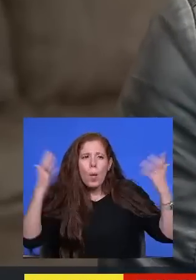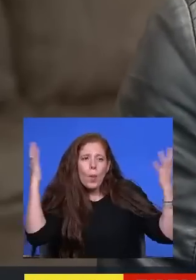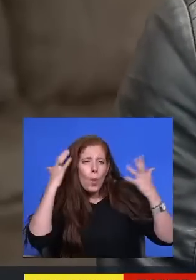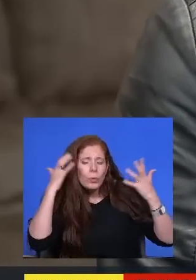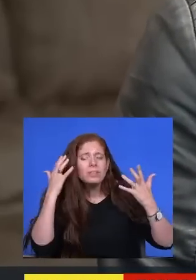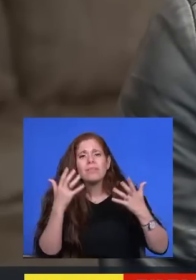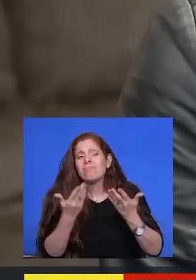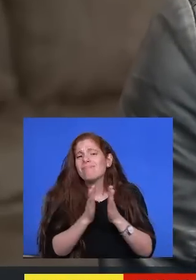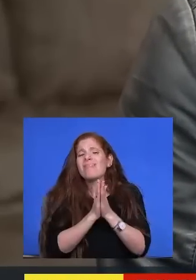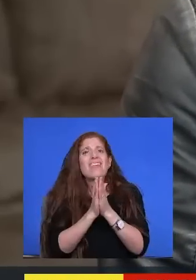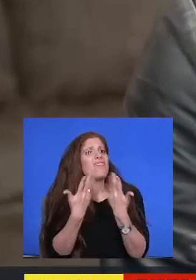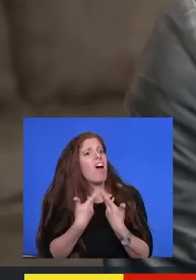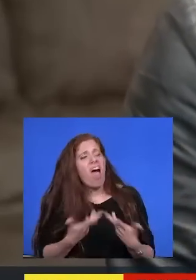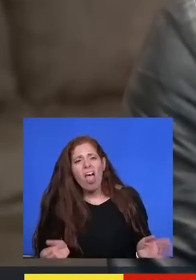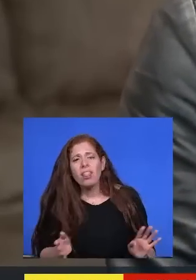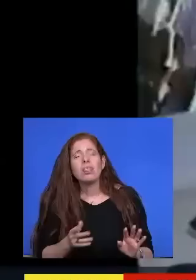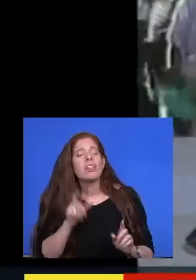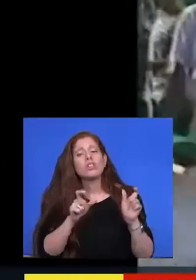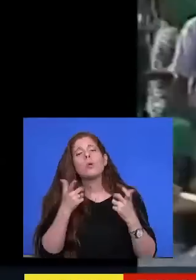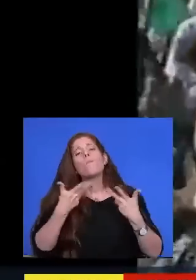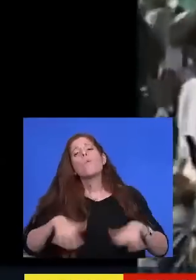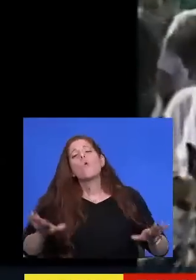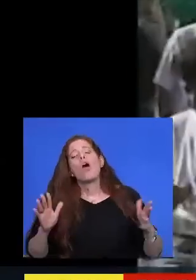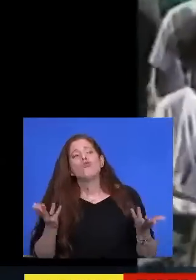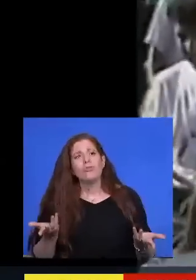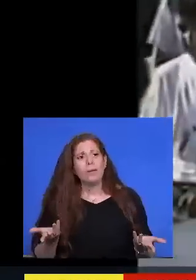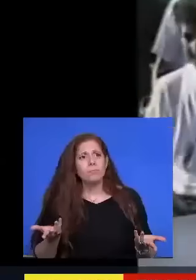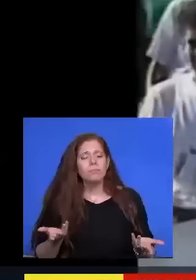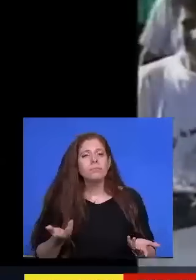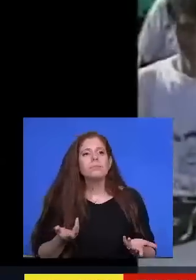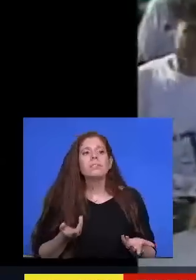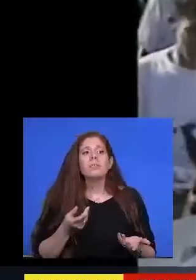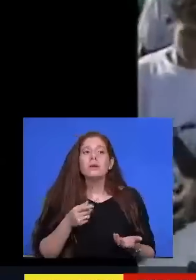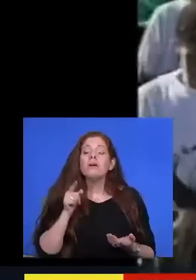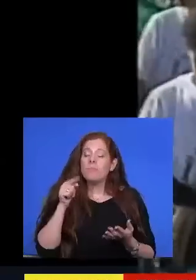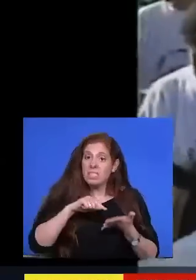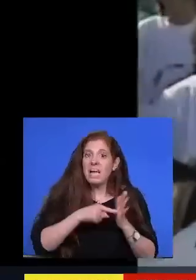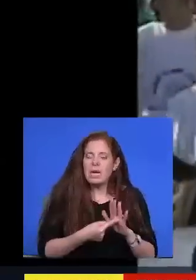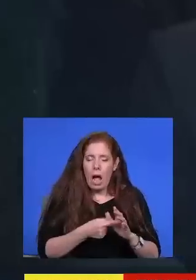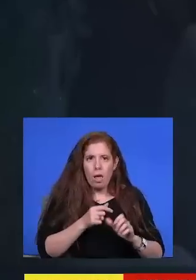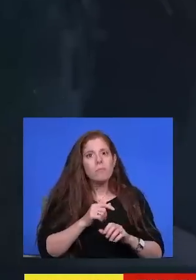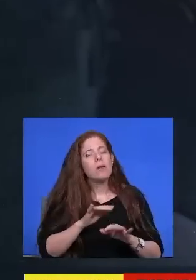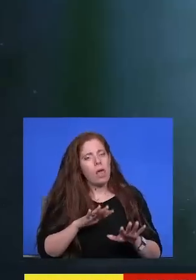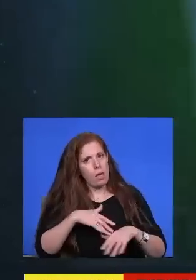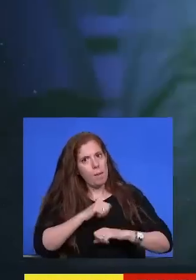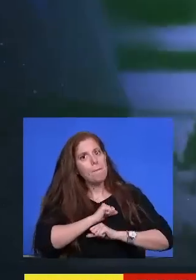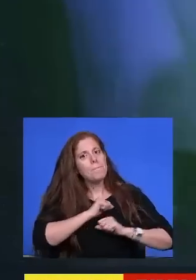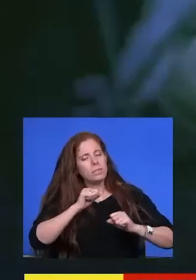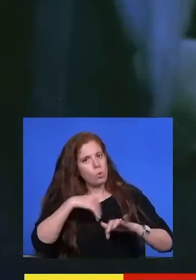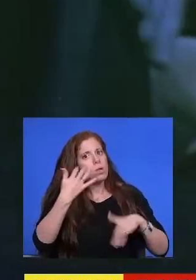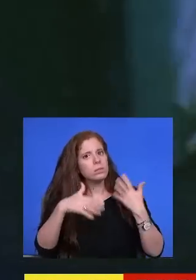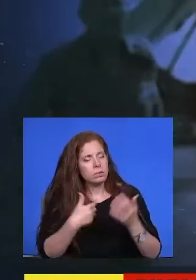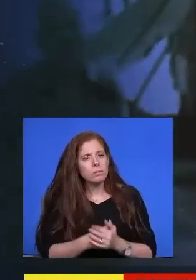عام وانعدام الأمل واليأس فبيكون هناك انفجار كبير